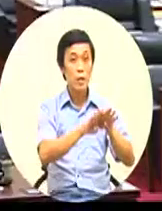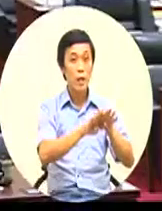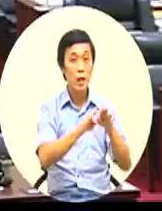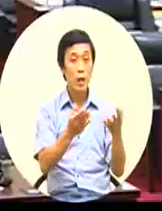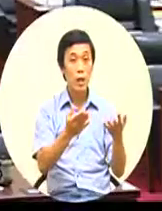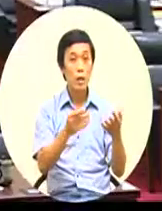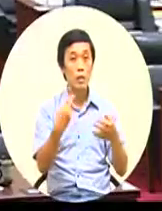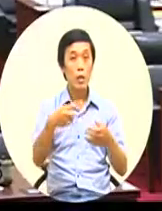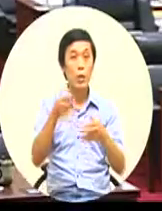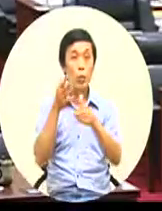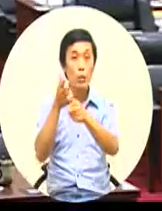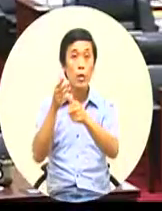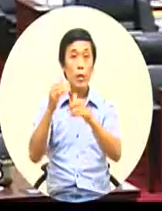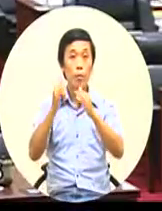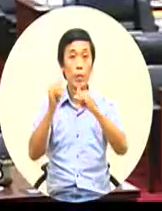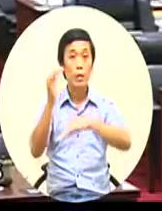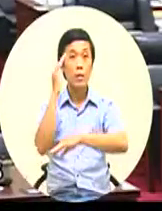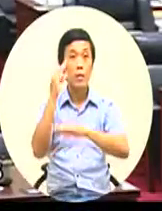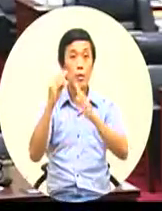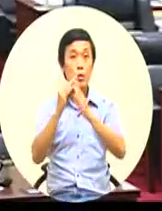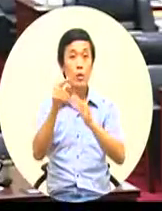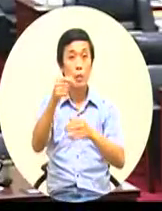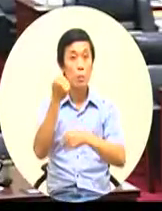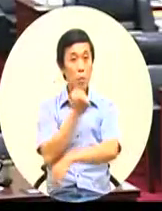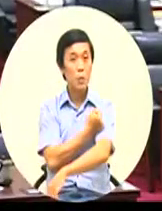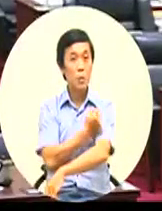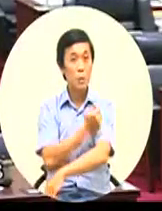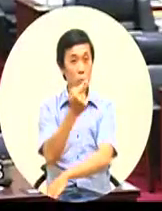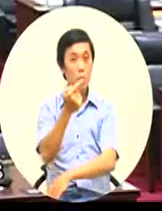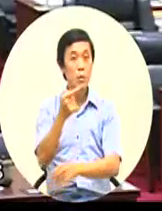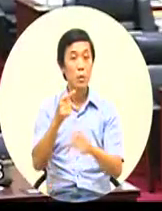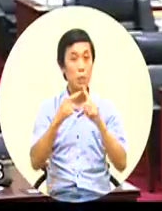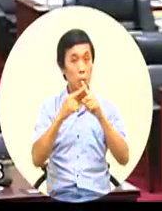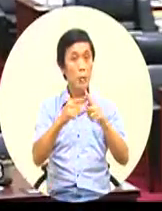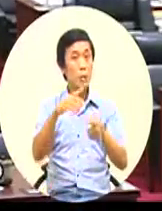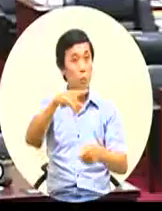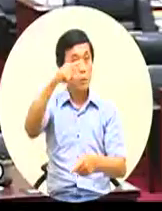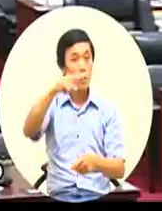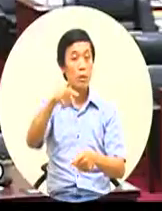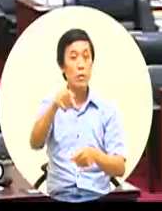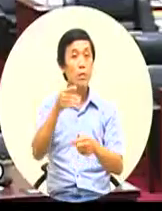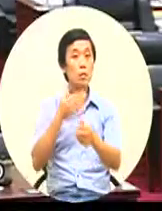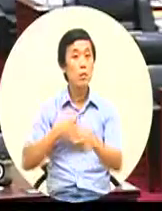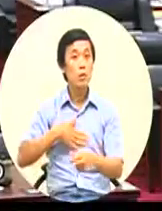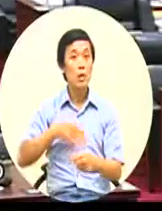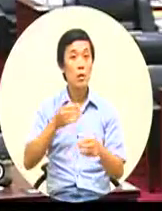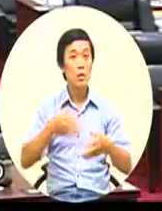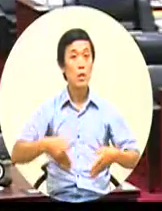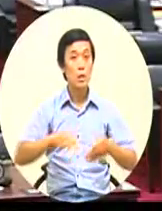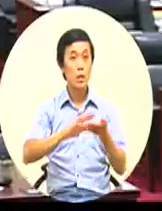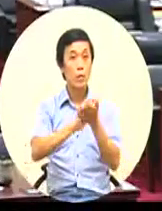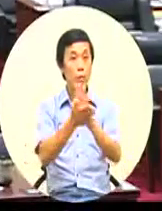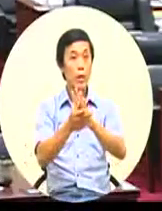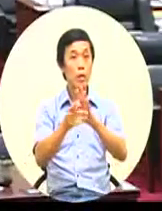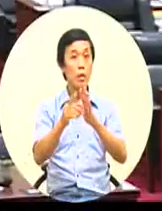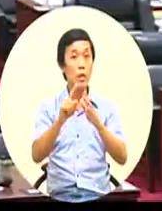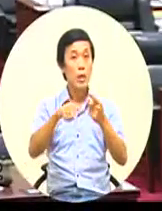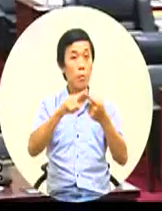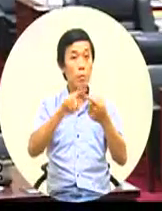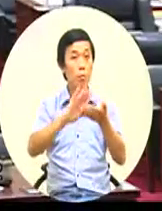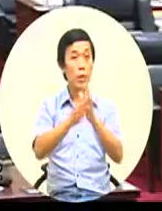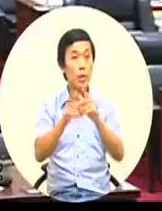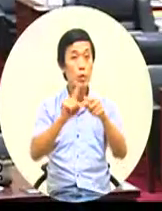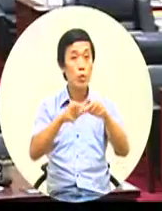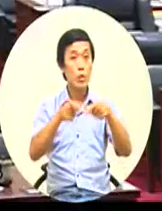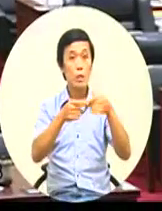的，这个上辛苦的，拢行第一线。局长，你敢知影紧急应变中心的电话几号？ 张局长，请回答。 这